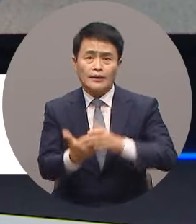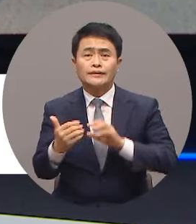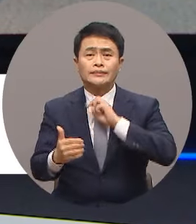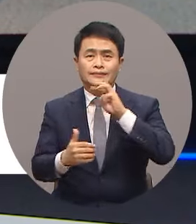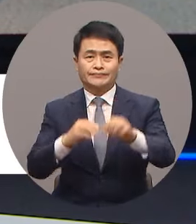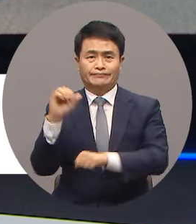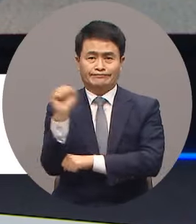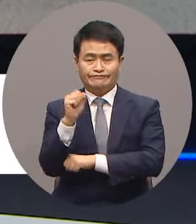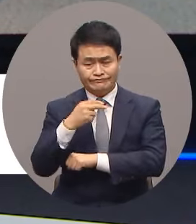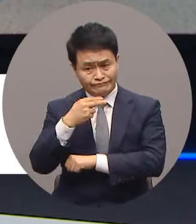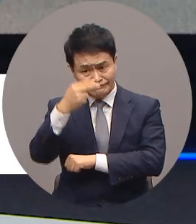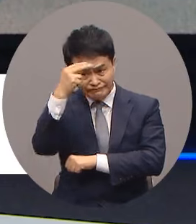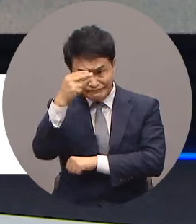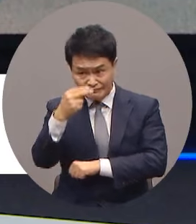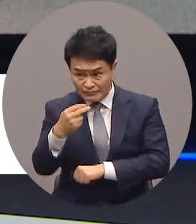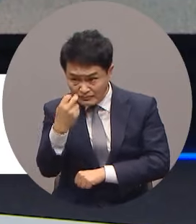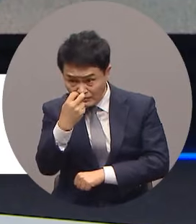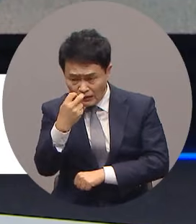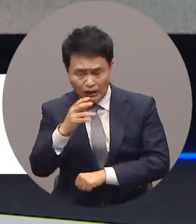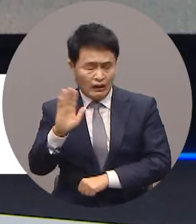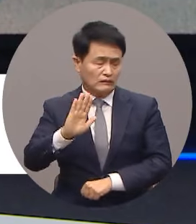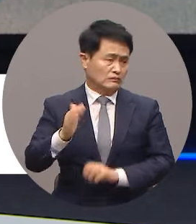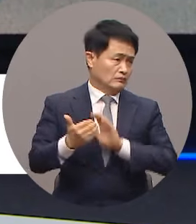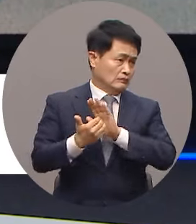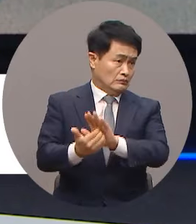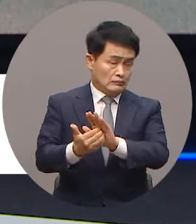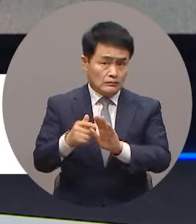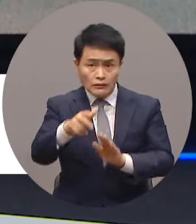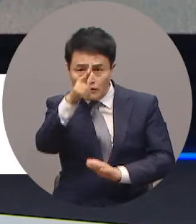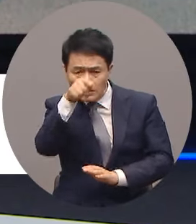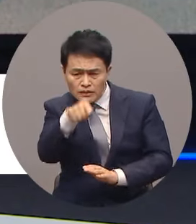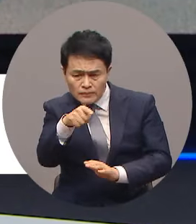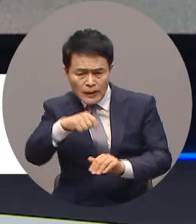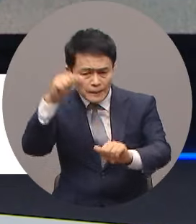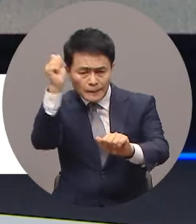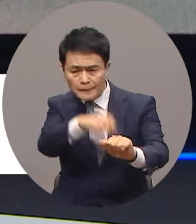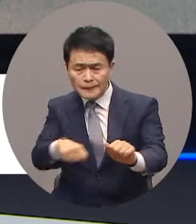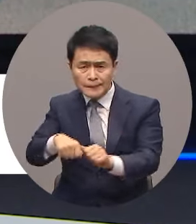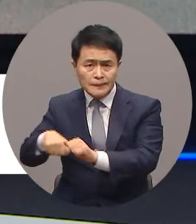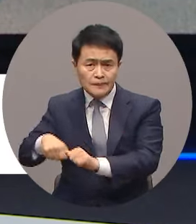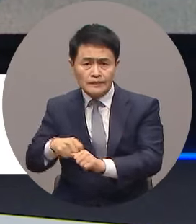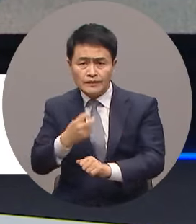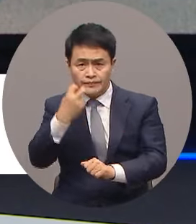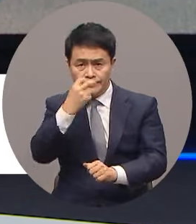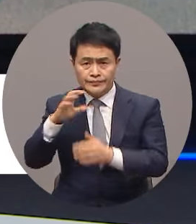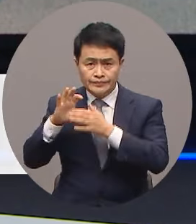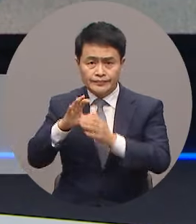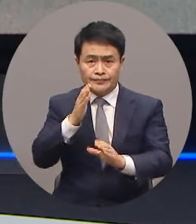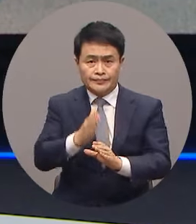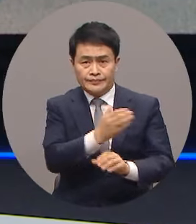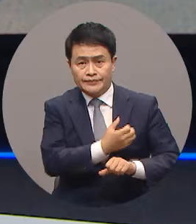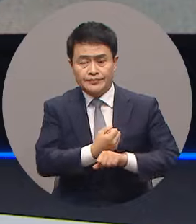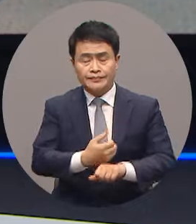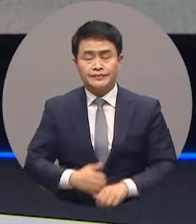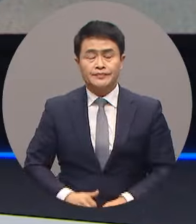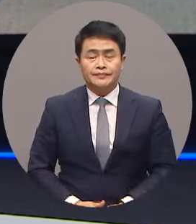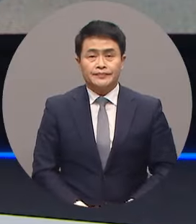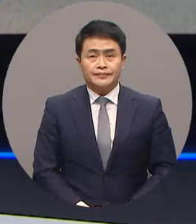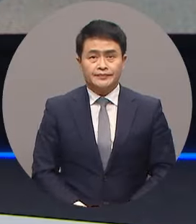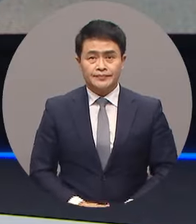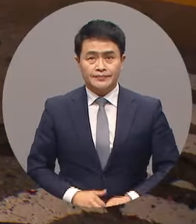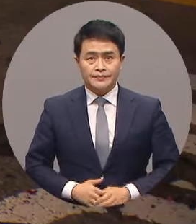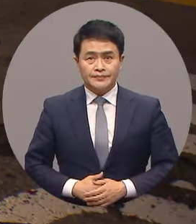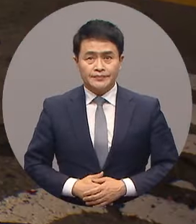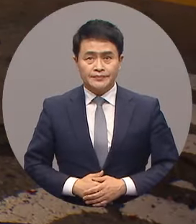남성 운전자는 음주 측정을 거부했는데 경찰은 이 남성을 현행범으로 체포하고 조사를 이어가고 있습니다. 변윤재 기자입니다.